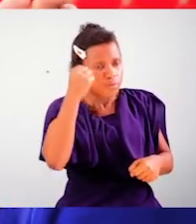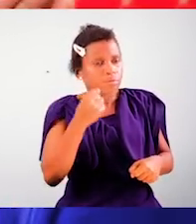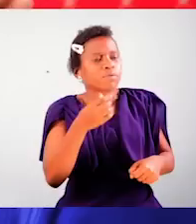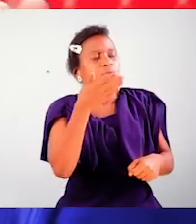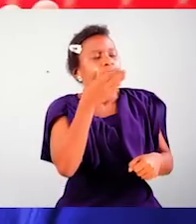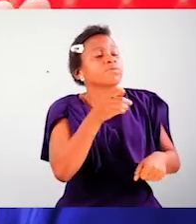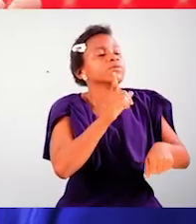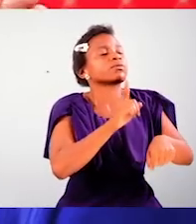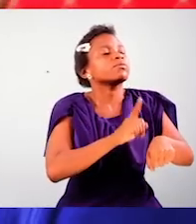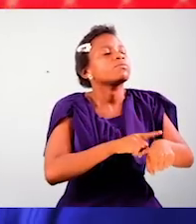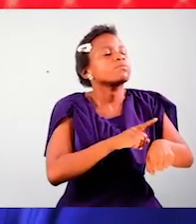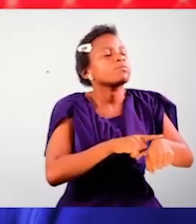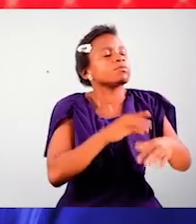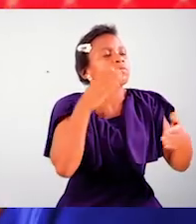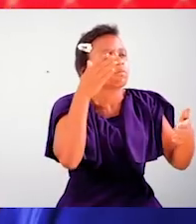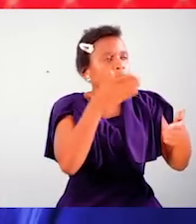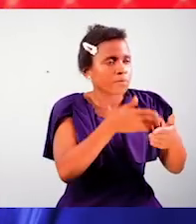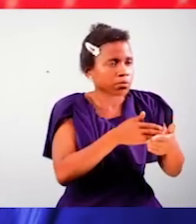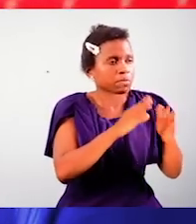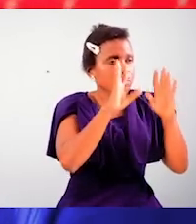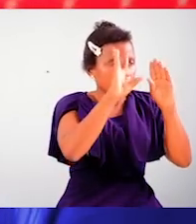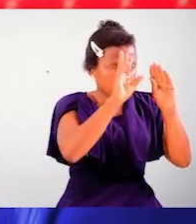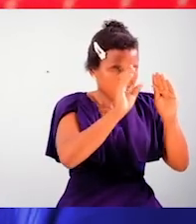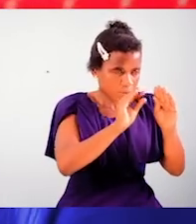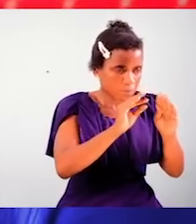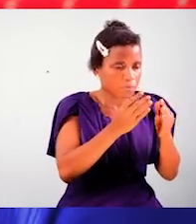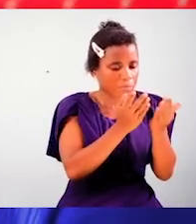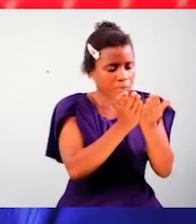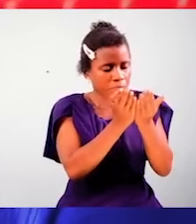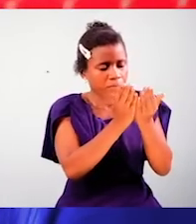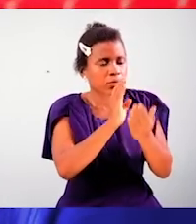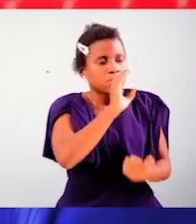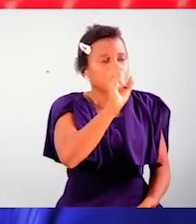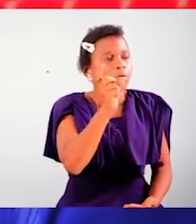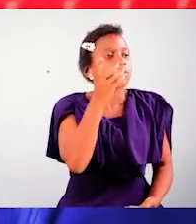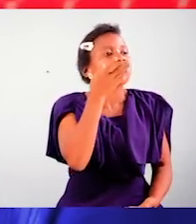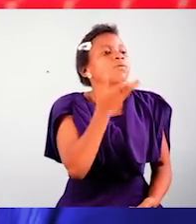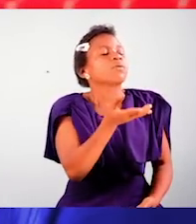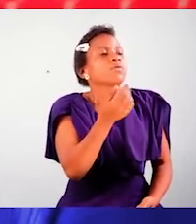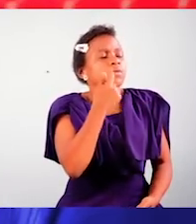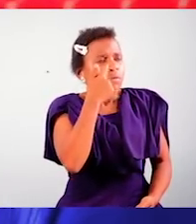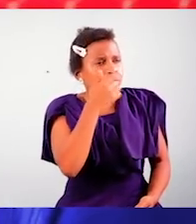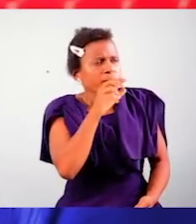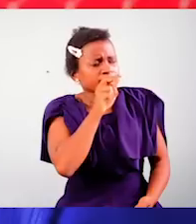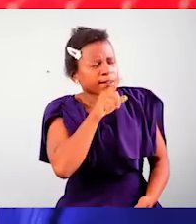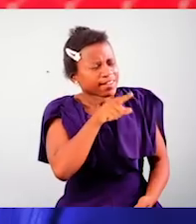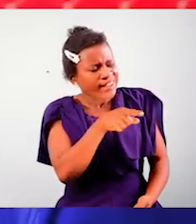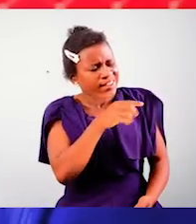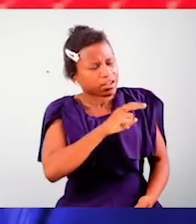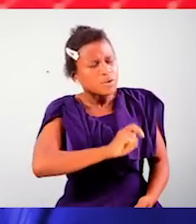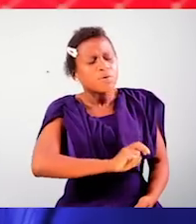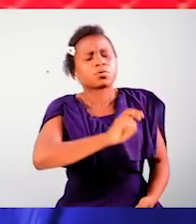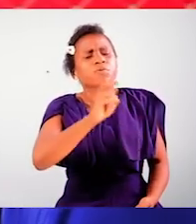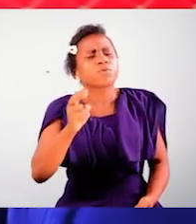naamini tutafika wakati ripoti ya CAG ikisomwa kila mtu anasubiri kuona ni nani anaondoka ofisini safari hii,